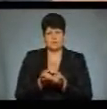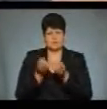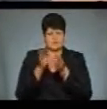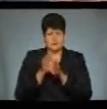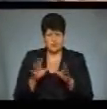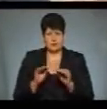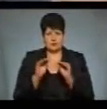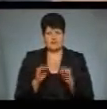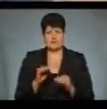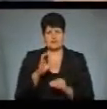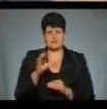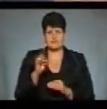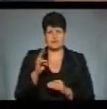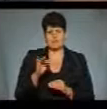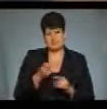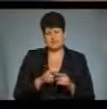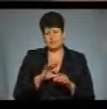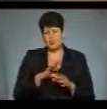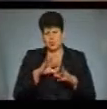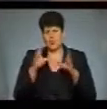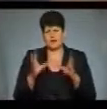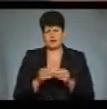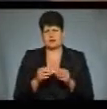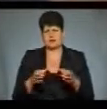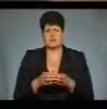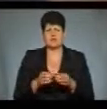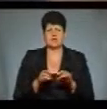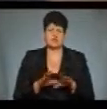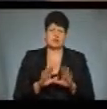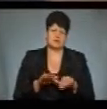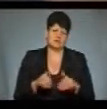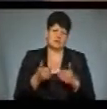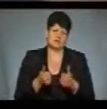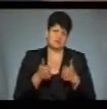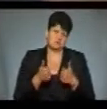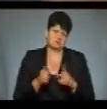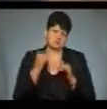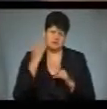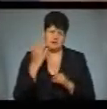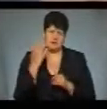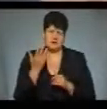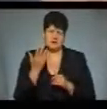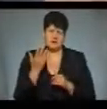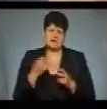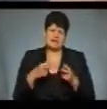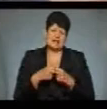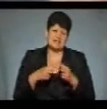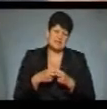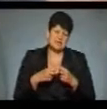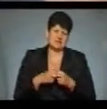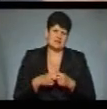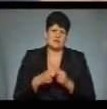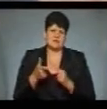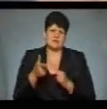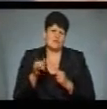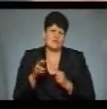Це було колективне рішення, загалом зібралися всі класи і діти подали хорошу ідею, адже резина і гума –